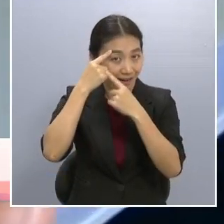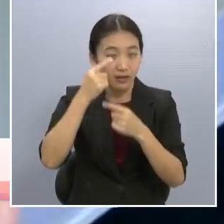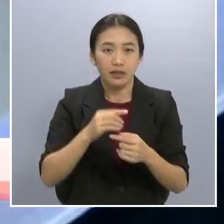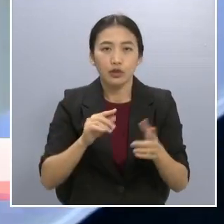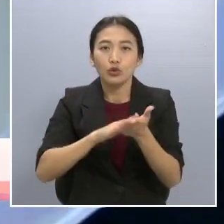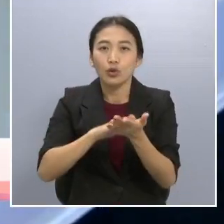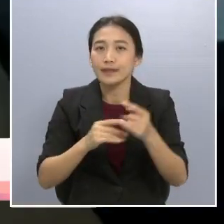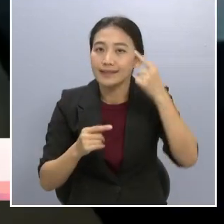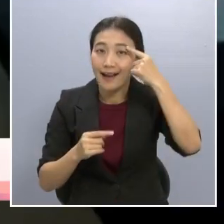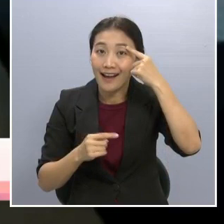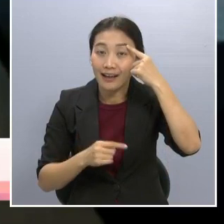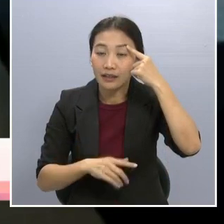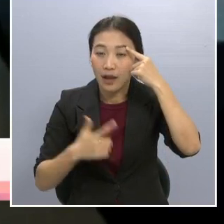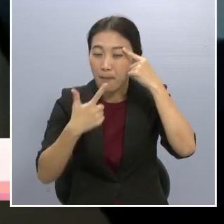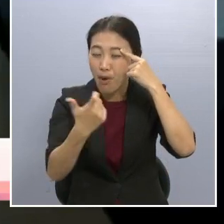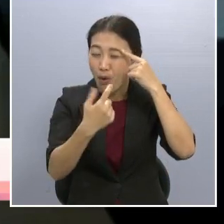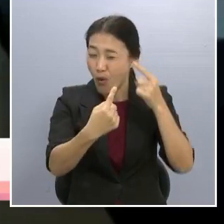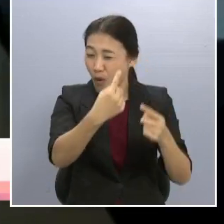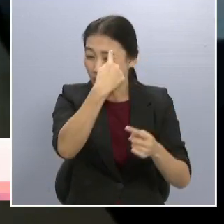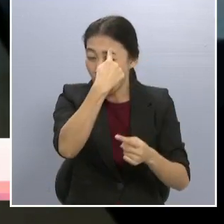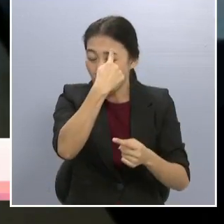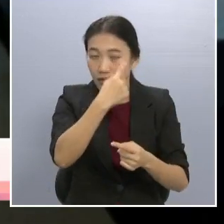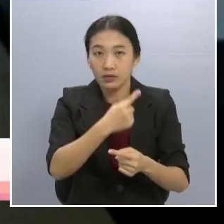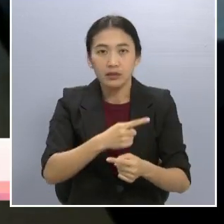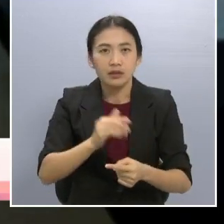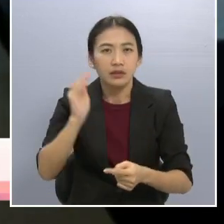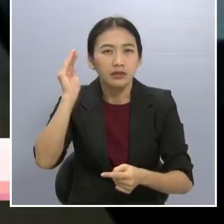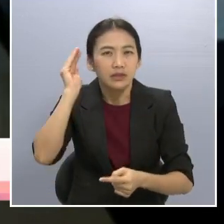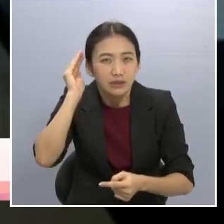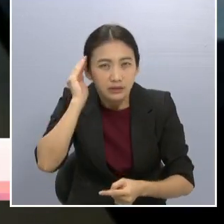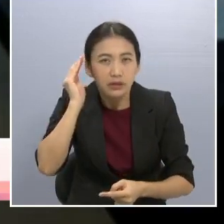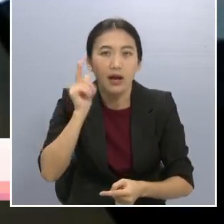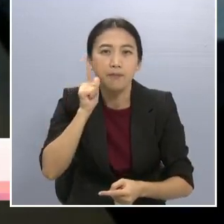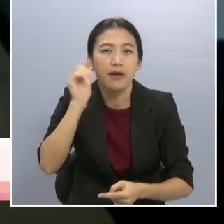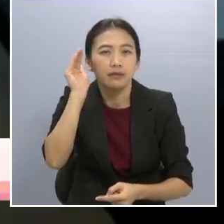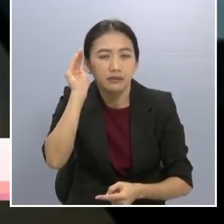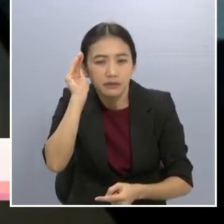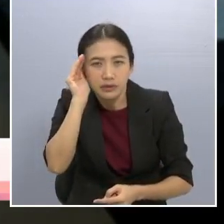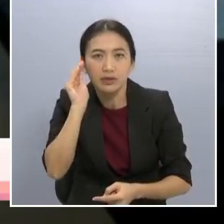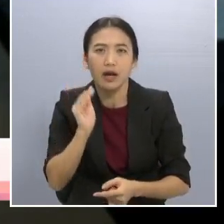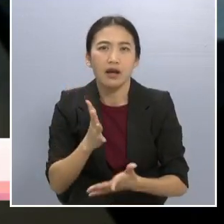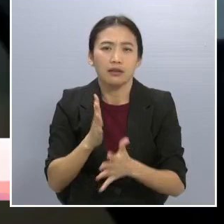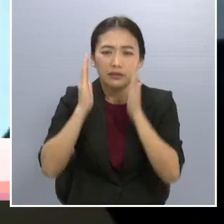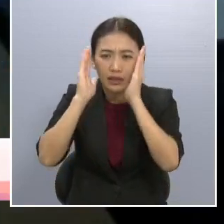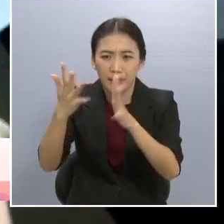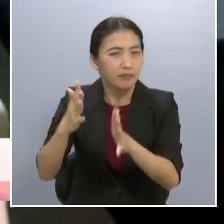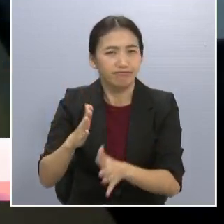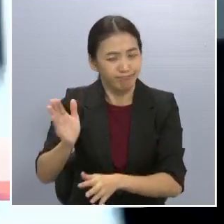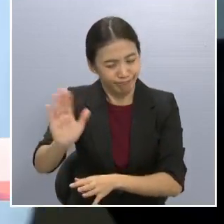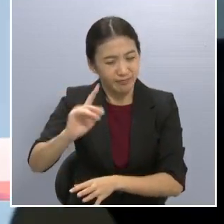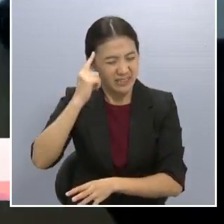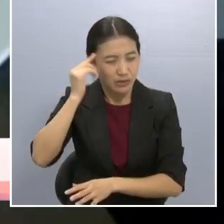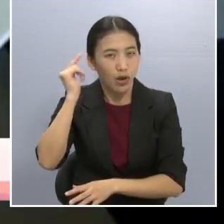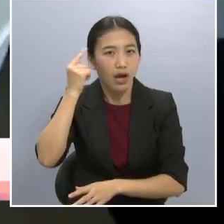ามันไม่ใช่อุบัติเหตุปืนลั่นเนี่ยฮะหลังจากนั้นแม่บอกว่าแม่เองเนี่ยไปถาม